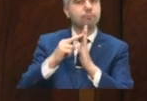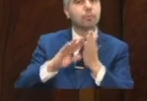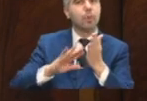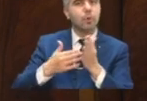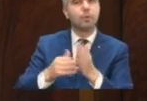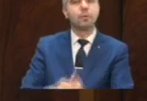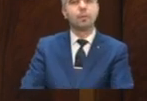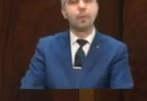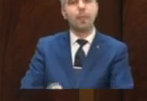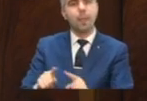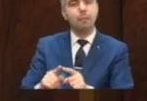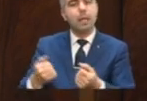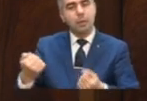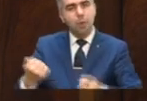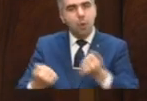لكم